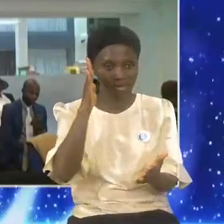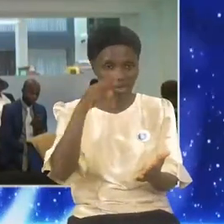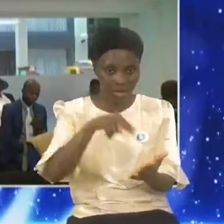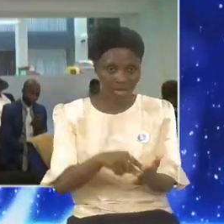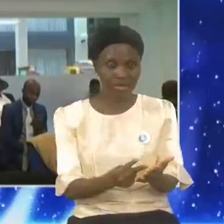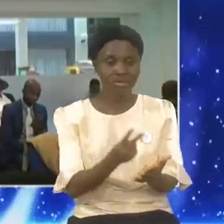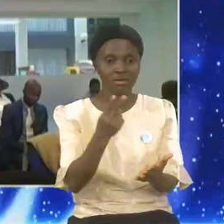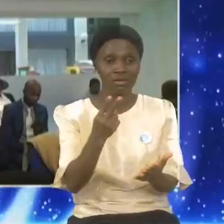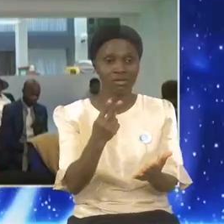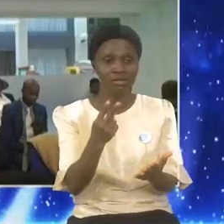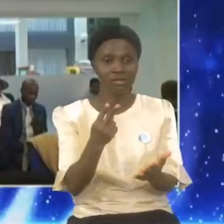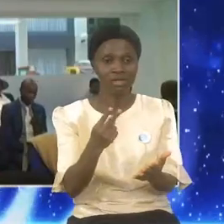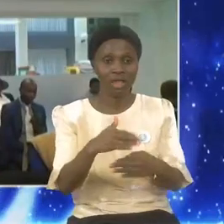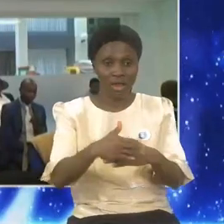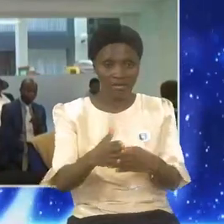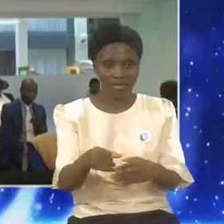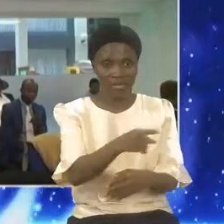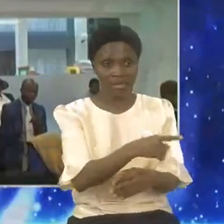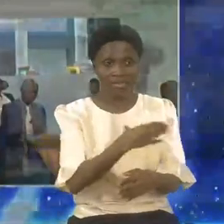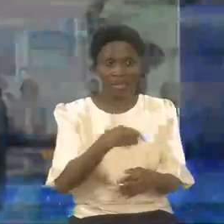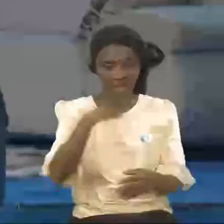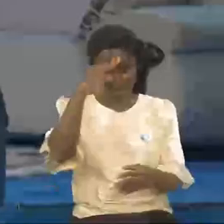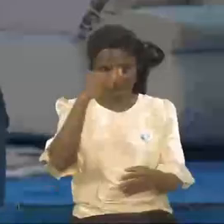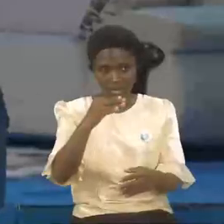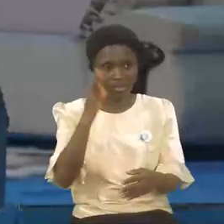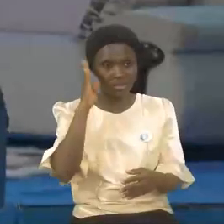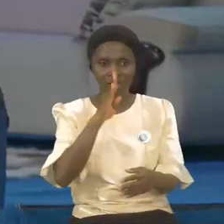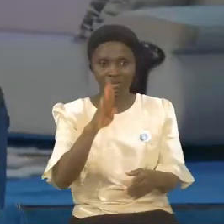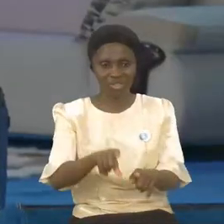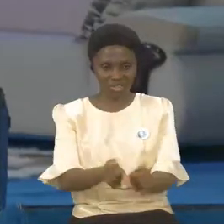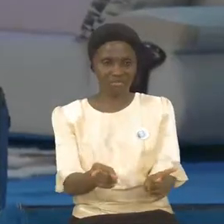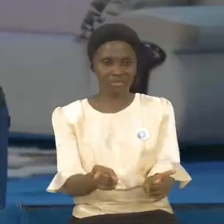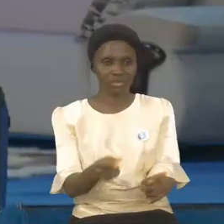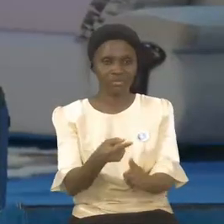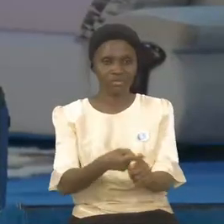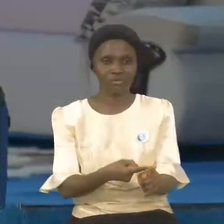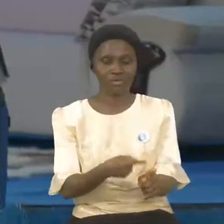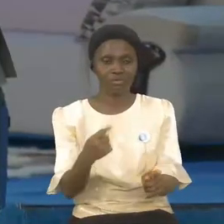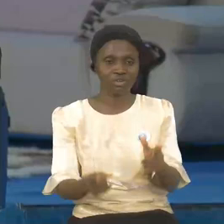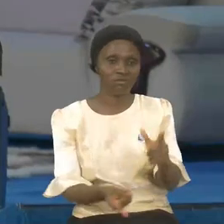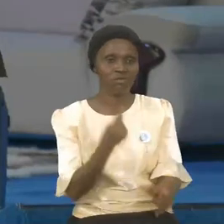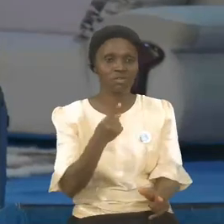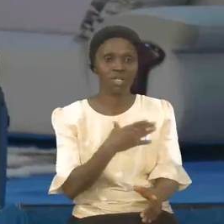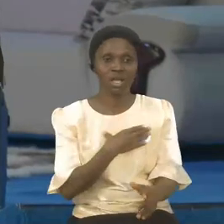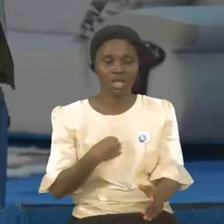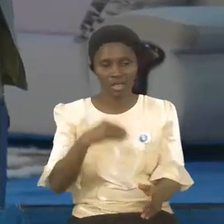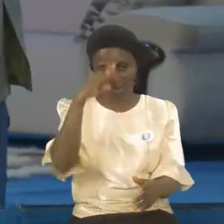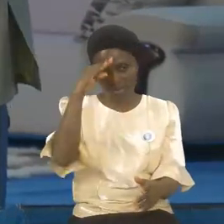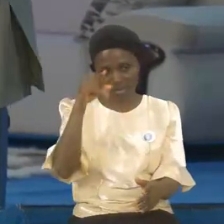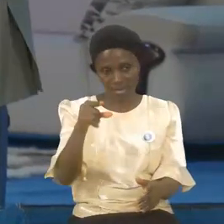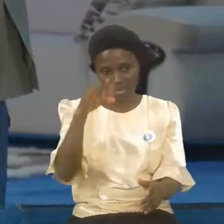Jésus il sera différent des premiers et il a